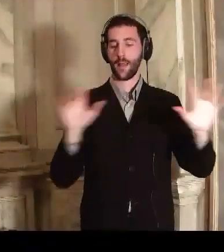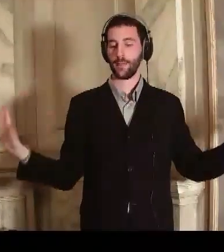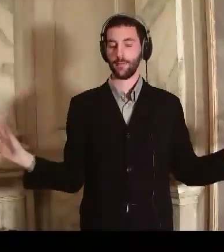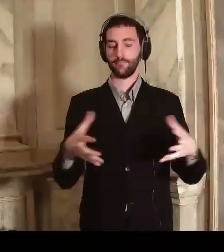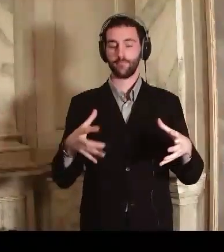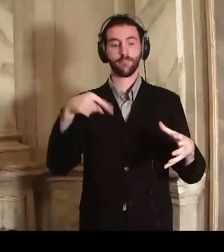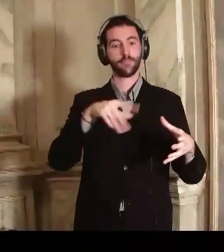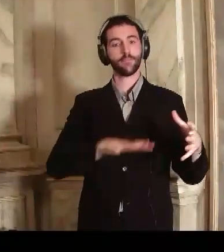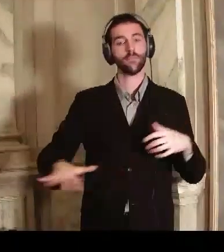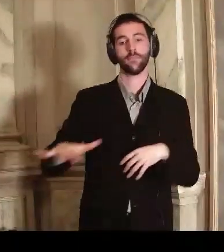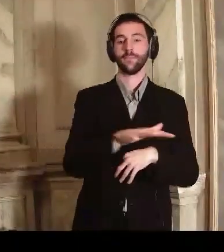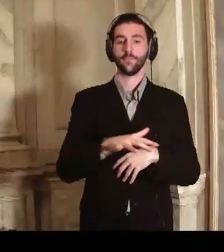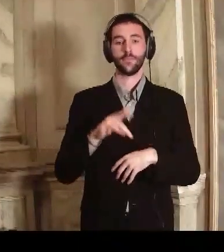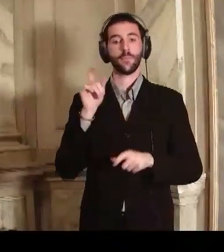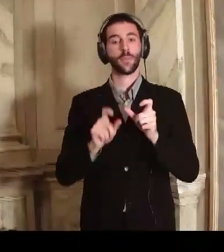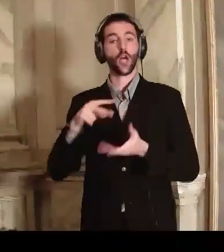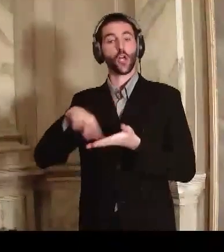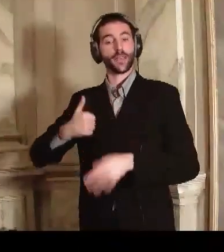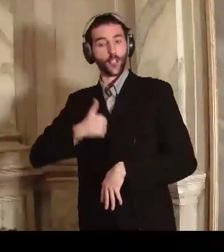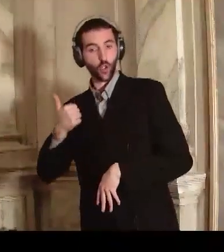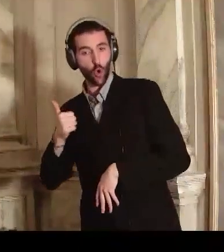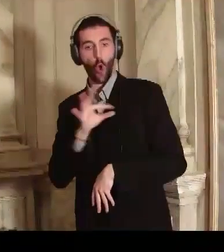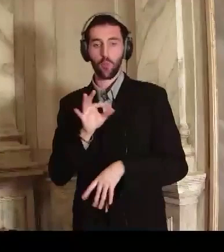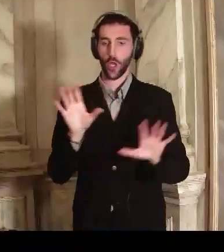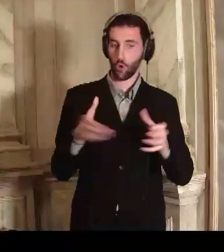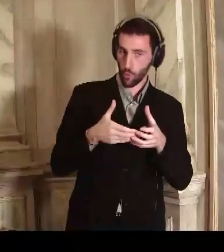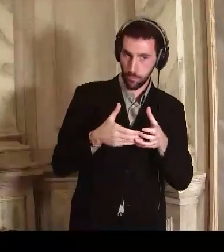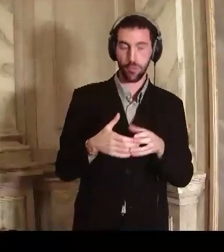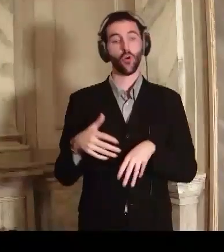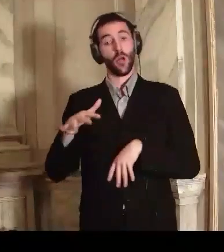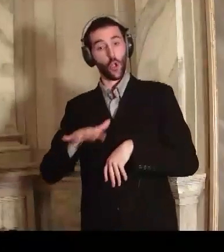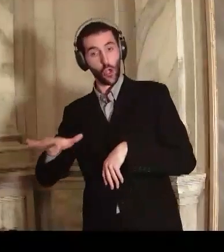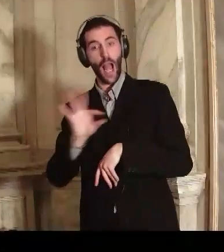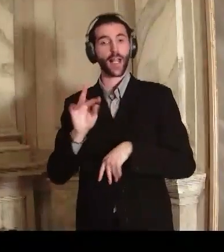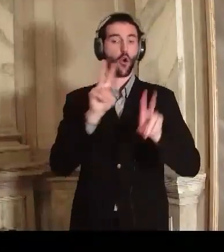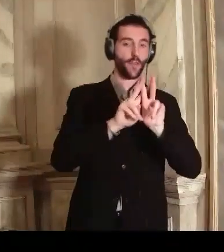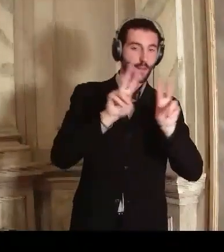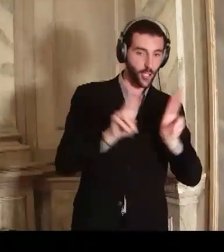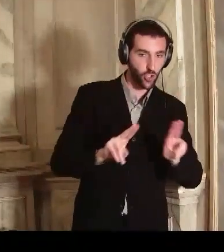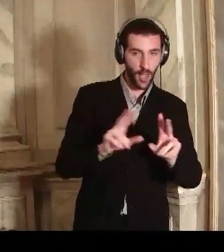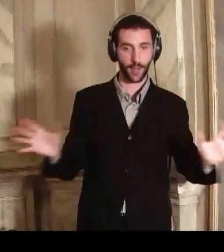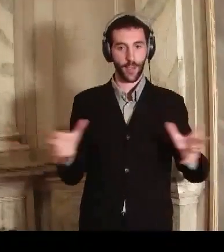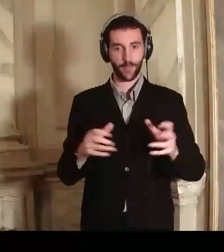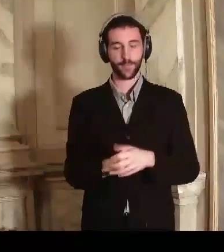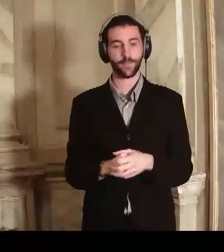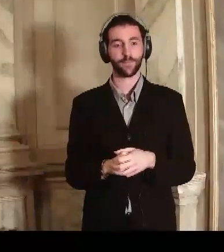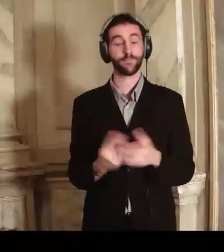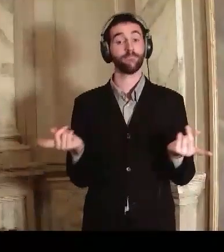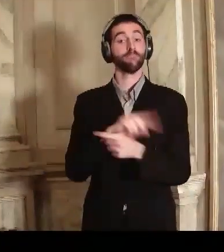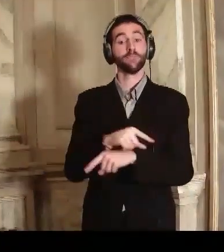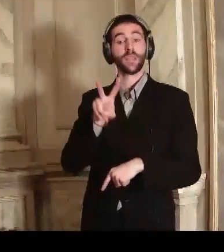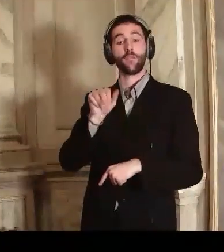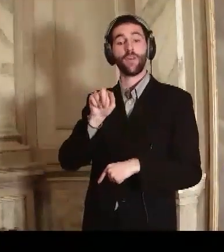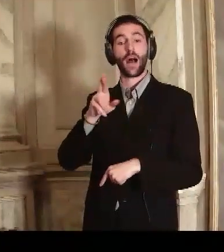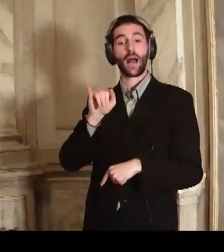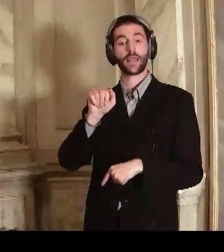incontrano solisti ed ensemble classico e tradizionale, locale e universale. mentre Variations del parigino